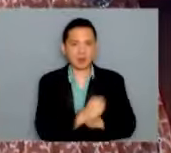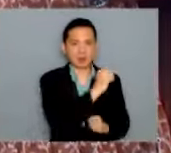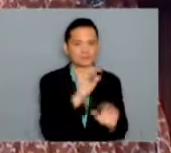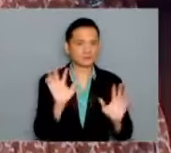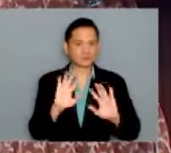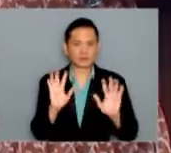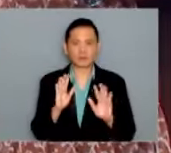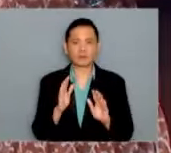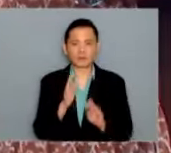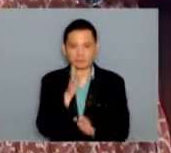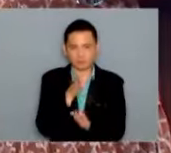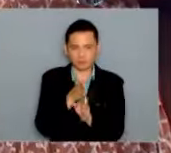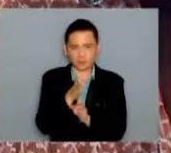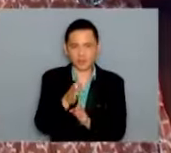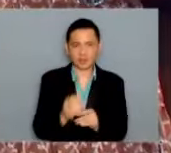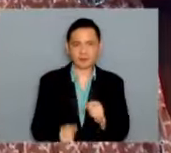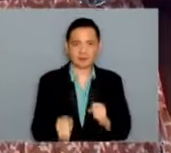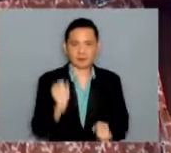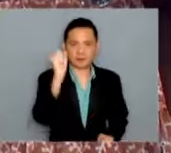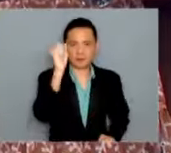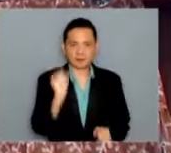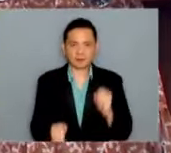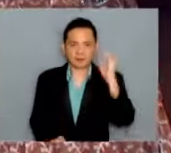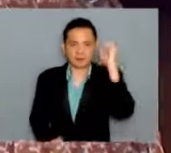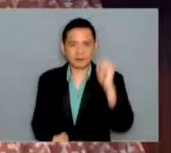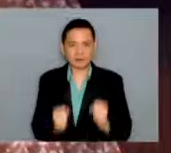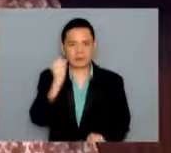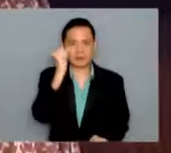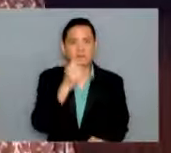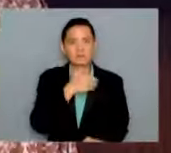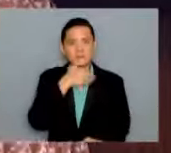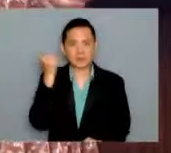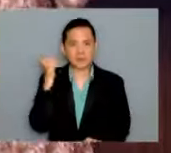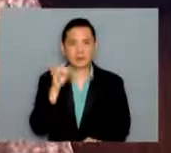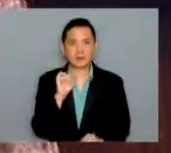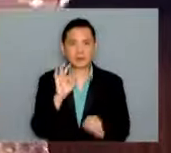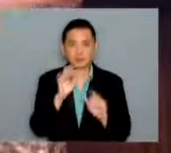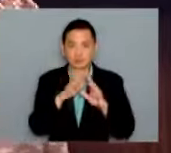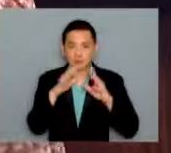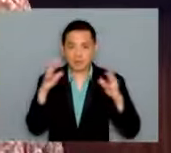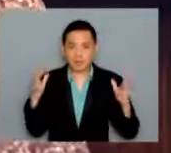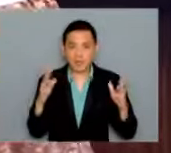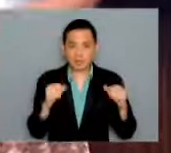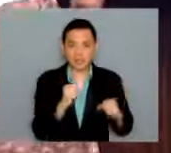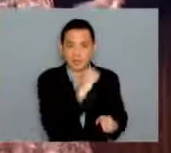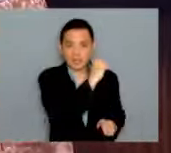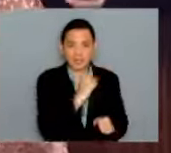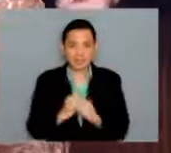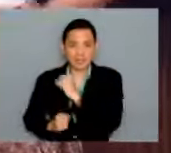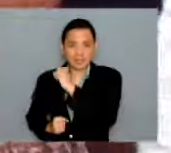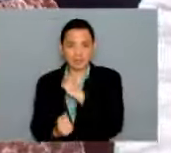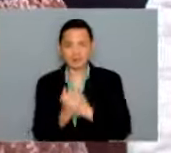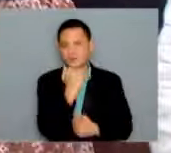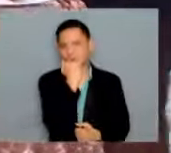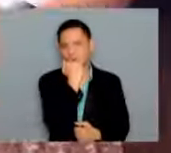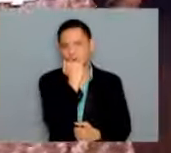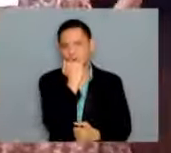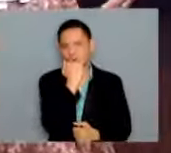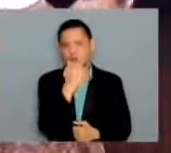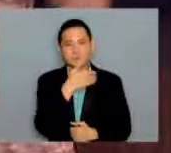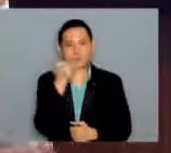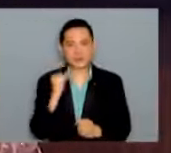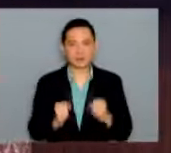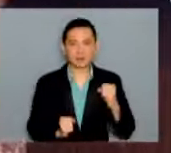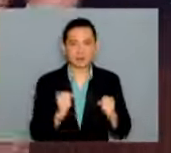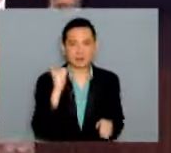have bigger rotation, nababawasan yung performance. So yung ganyan, ito yung mali. Yeah, no. So dapat dito lang siya. So when you